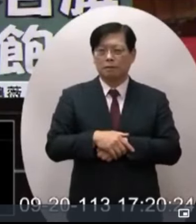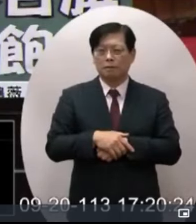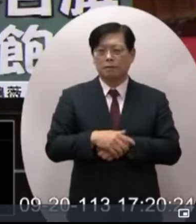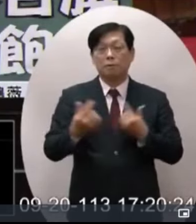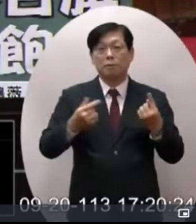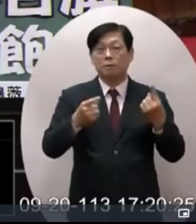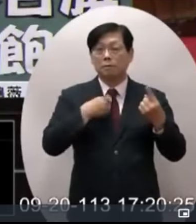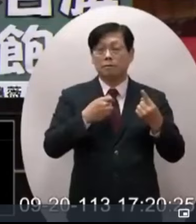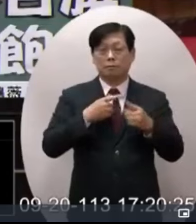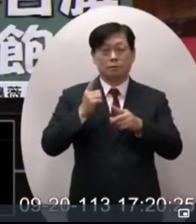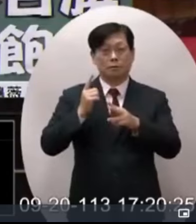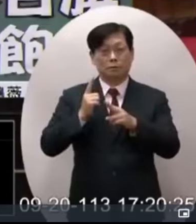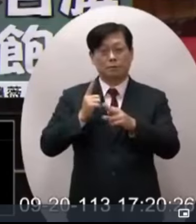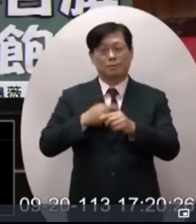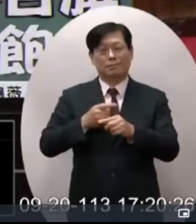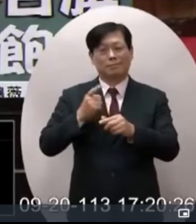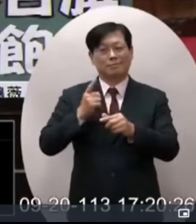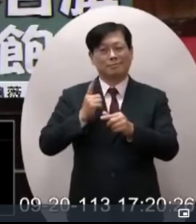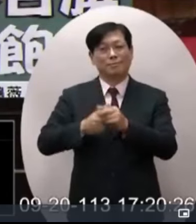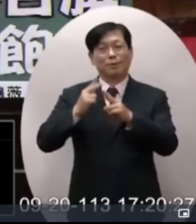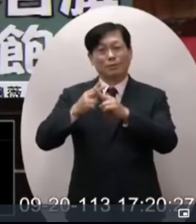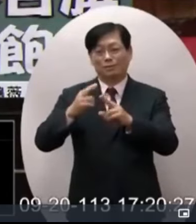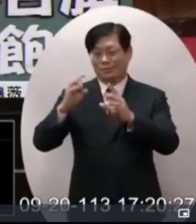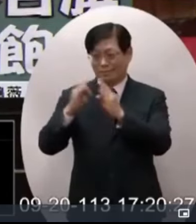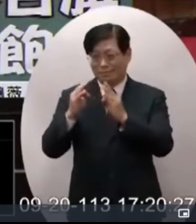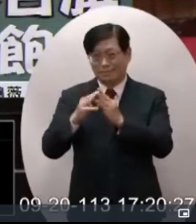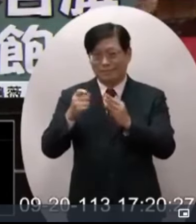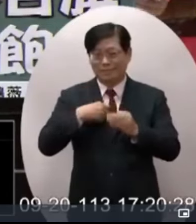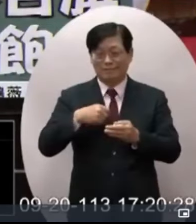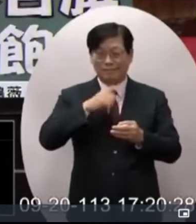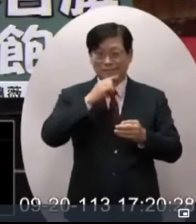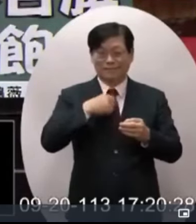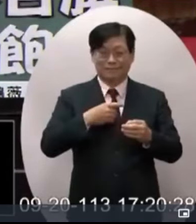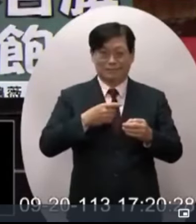你看中信金抢清拼翻盘，来看下一列